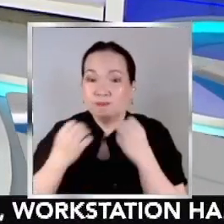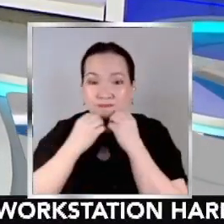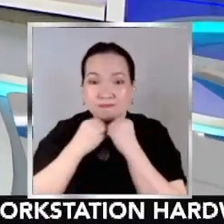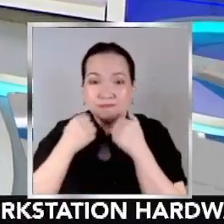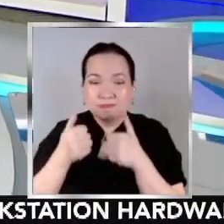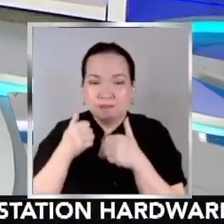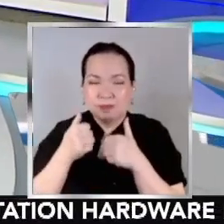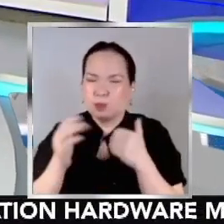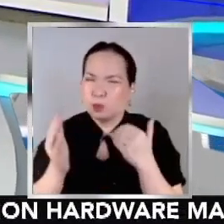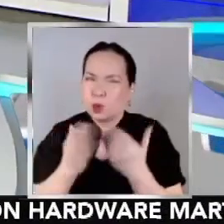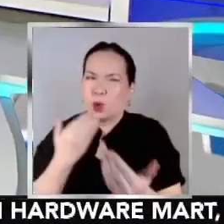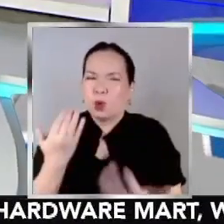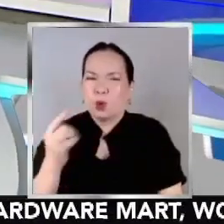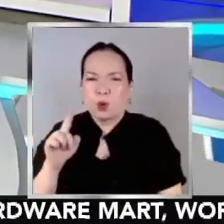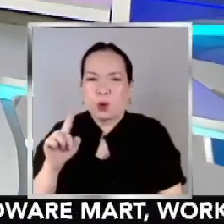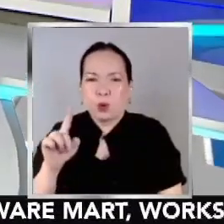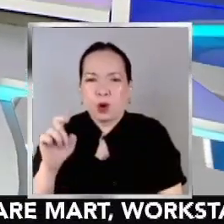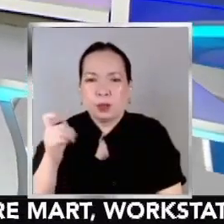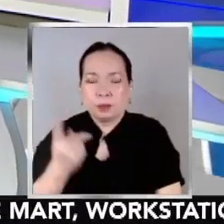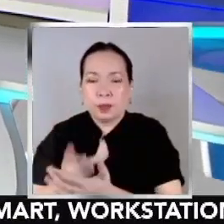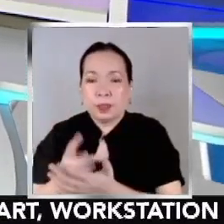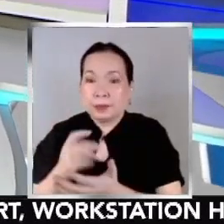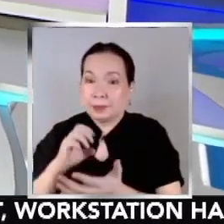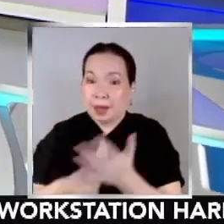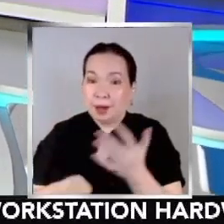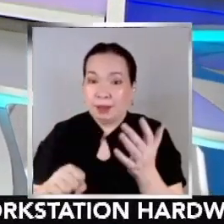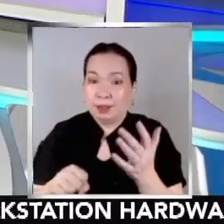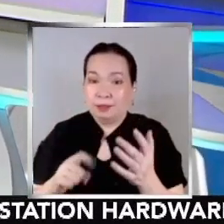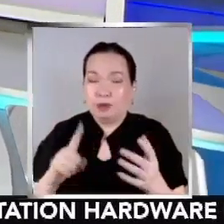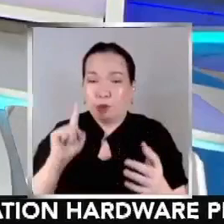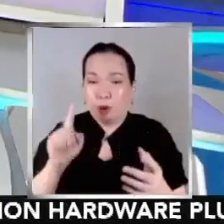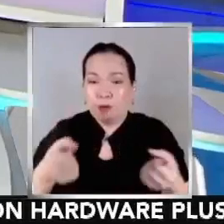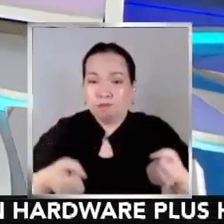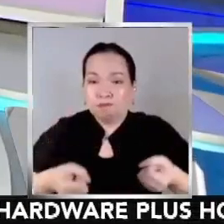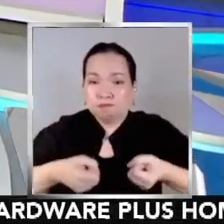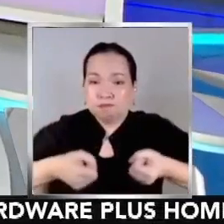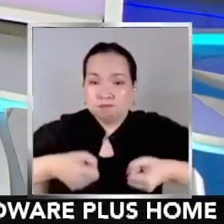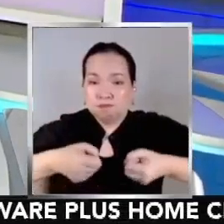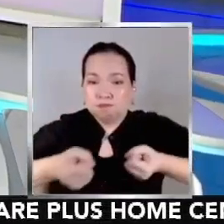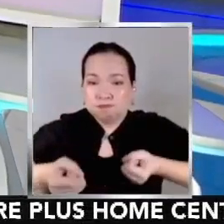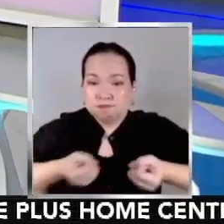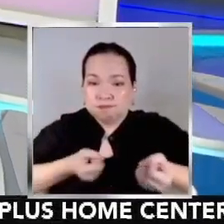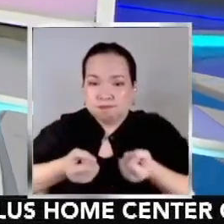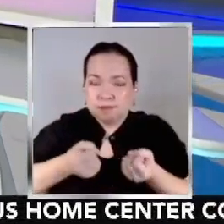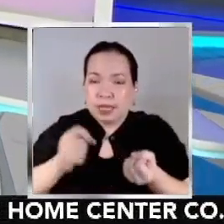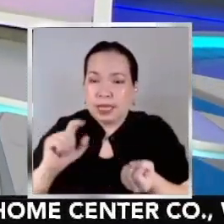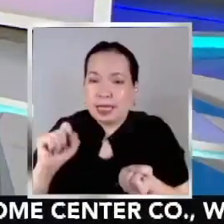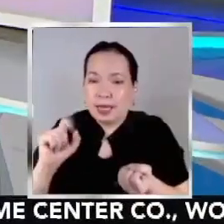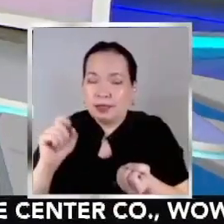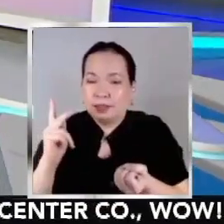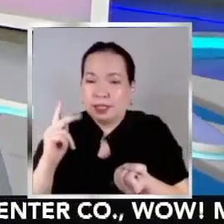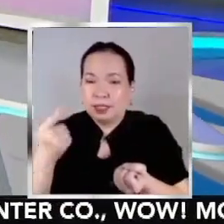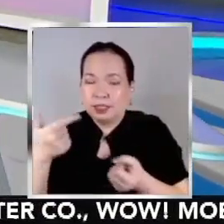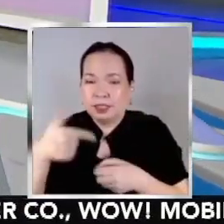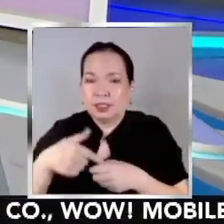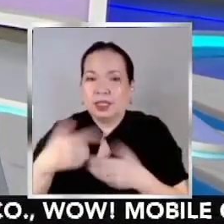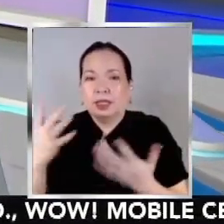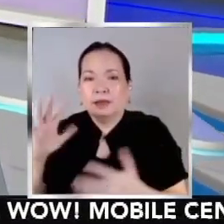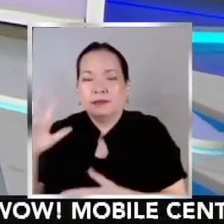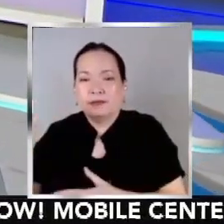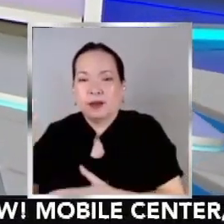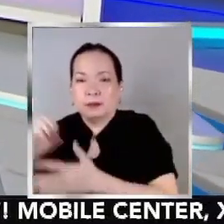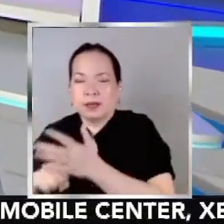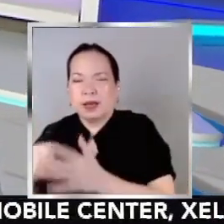ng 100 pesos na rollback kada 11 kilogram tank. Nasa 5 pesos naman ang bawas sa auto LPG ng ilang